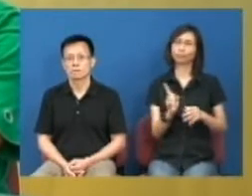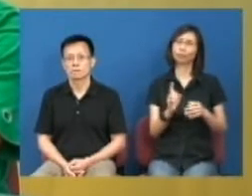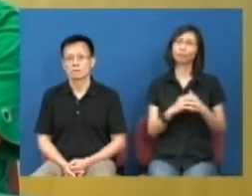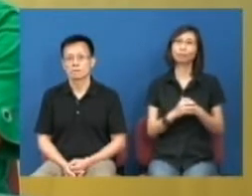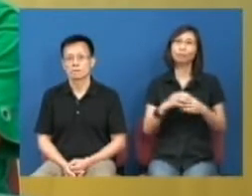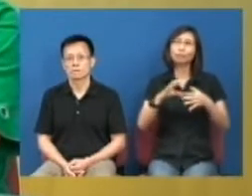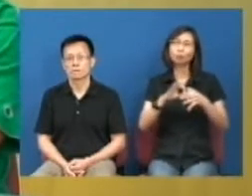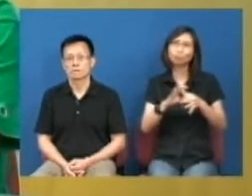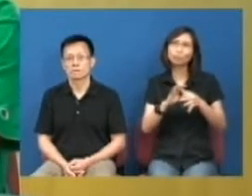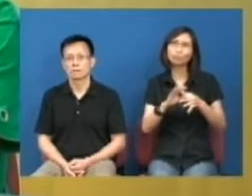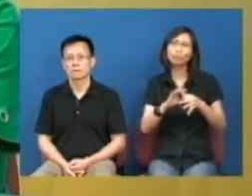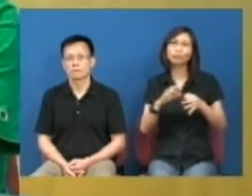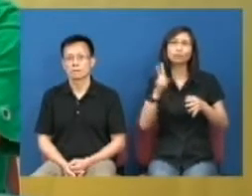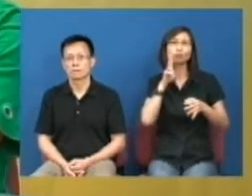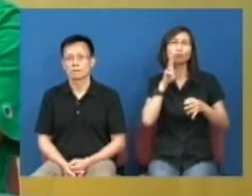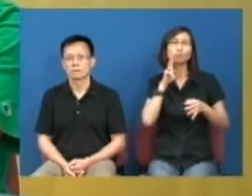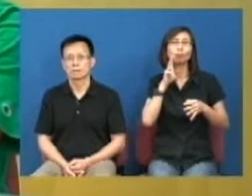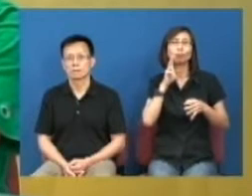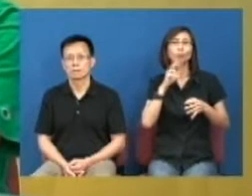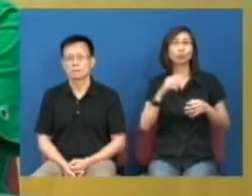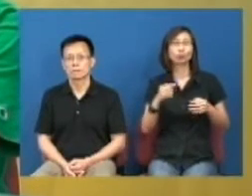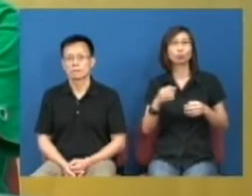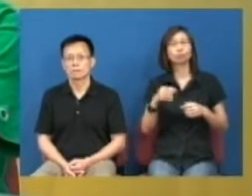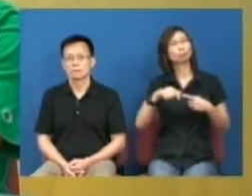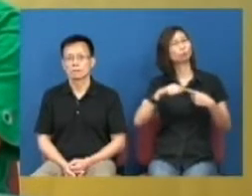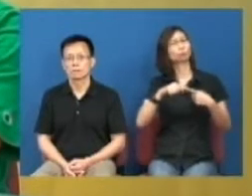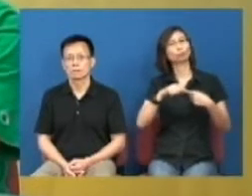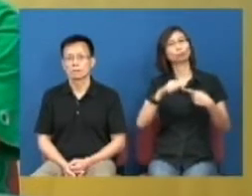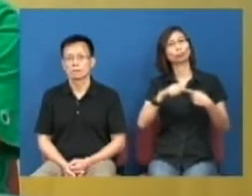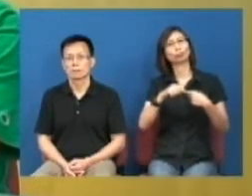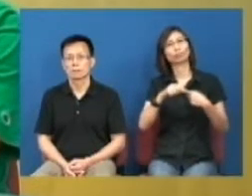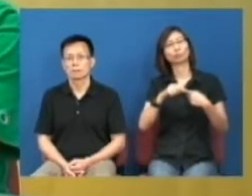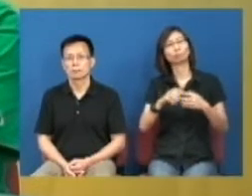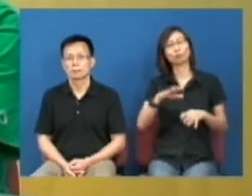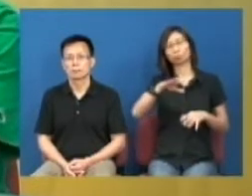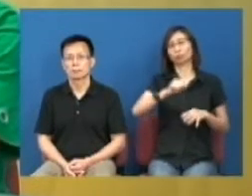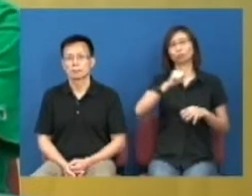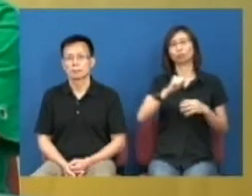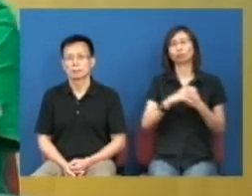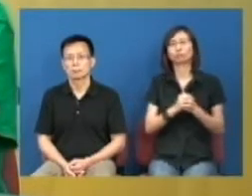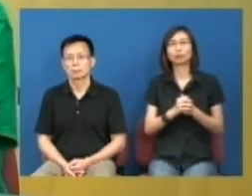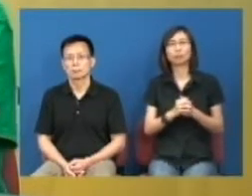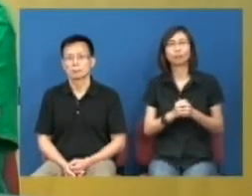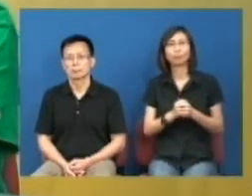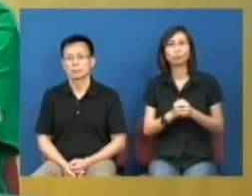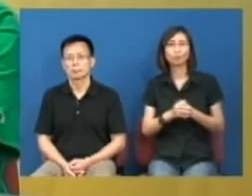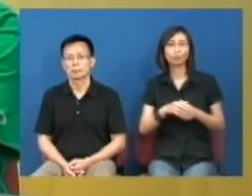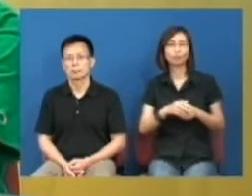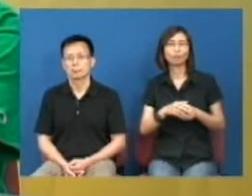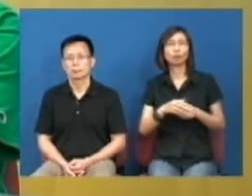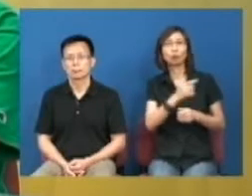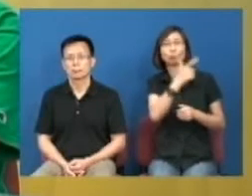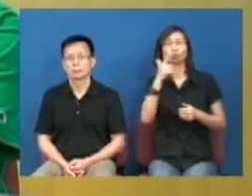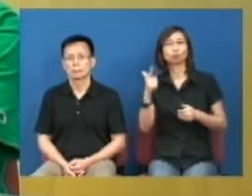你拎嚟做乜嘢咧？即係如果你拎嚟冇意義嘅話，咁你拎嚟去用？而俾一啲識歷史嘅人去到發現到好